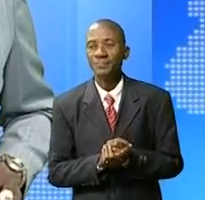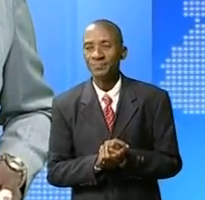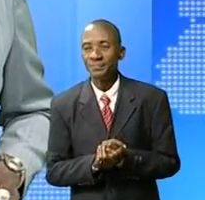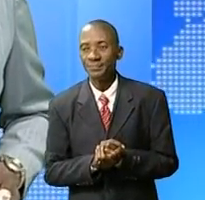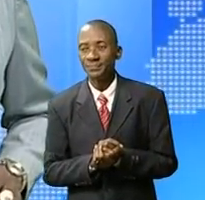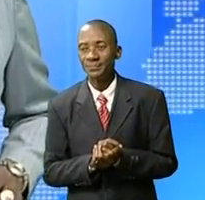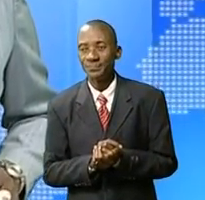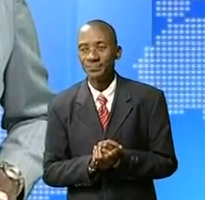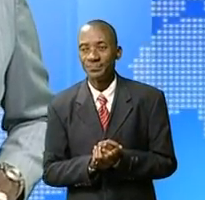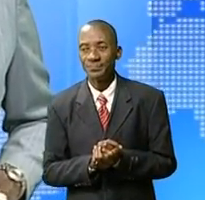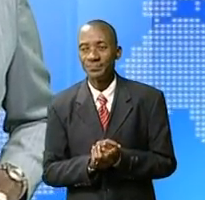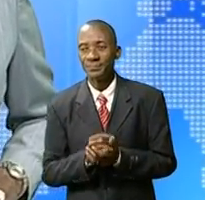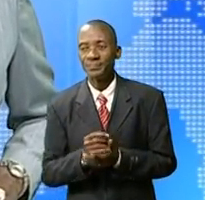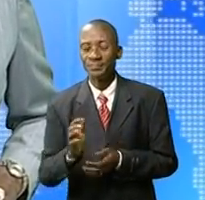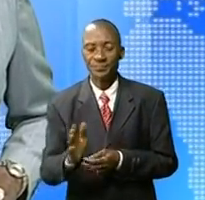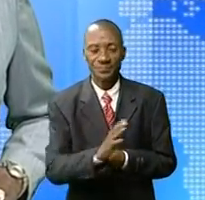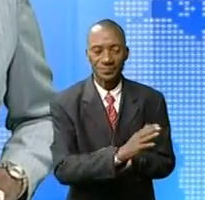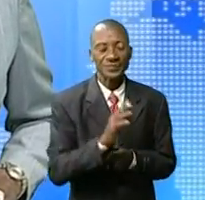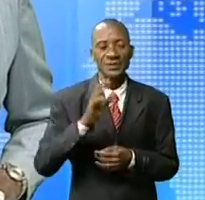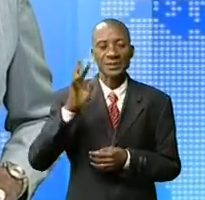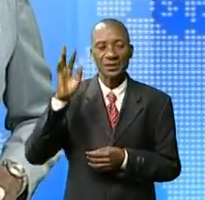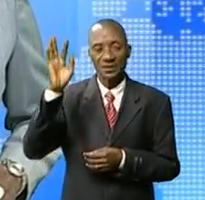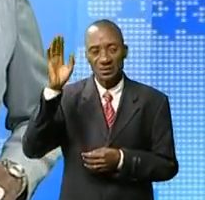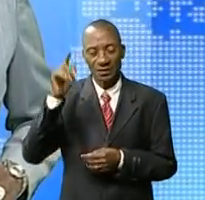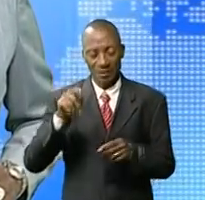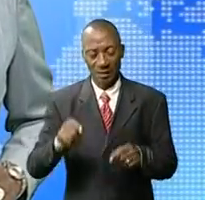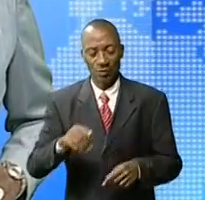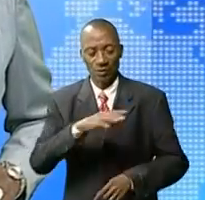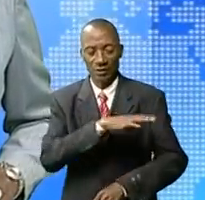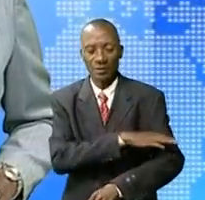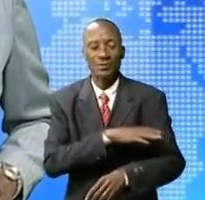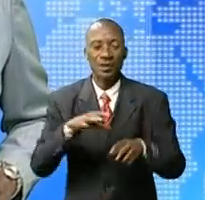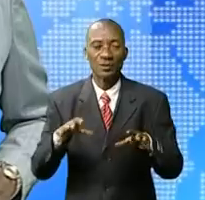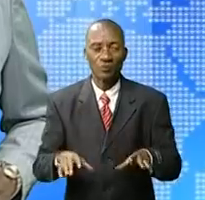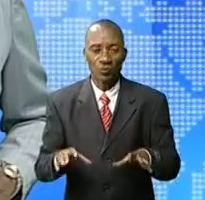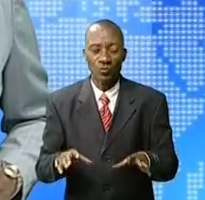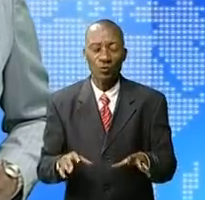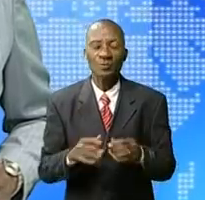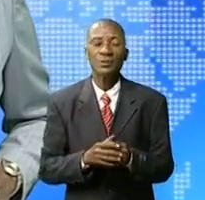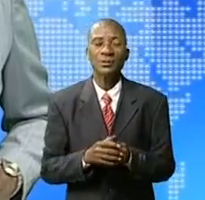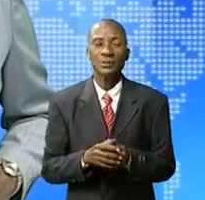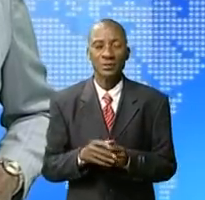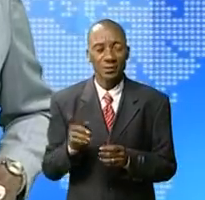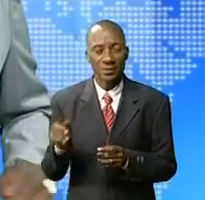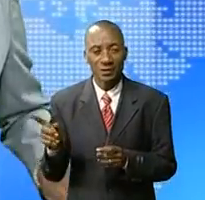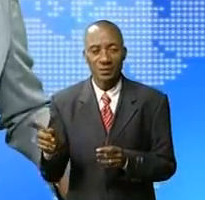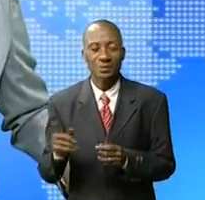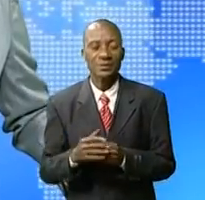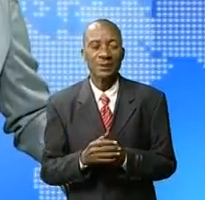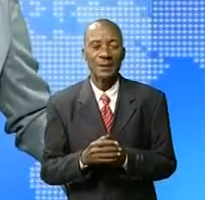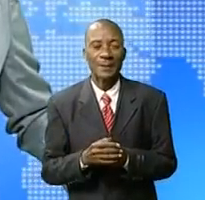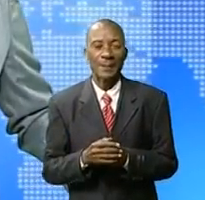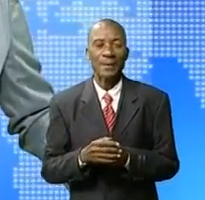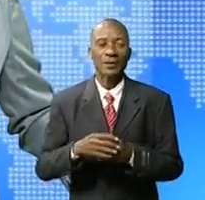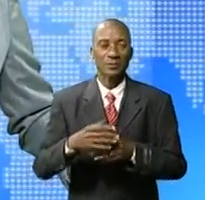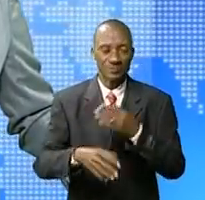Kinshasa, plus précisément dans la commune de Mbandalunga, pourrait revêtir de sa plus belle robe d'attente. Pour ce faire, l'autorité provinciale a